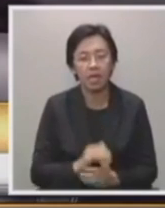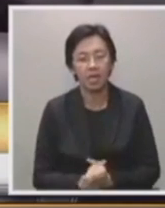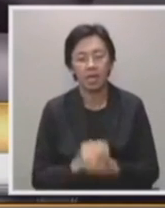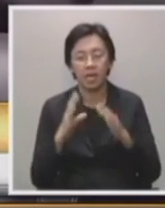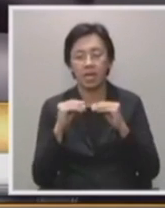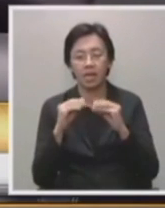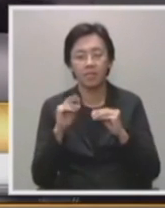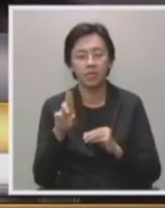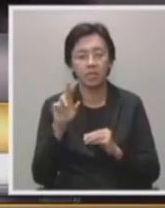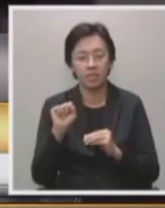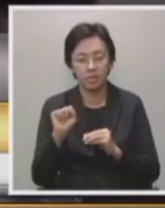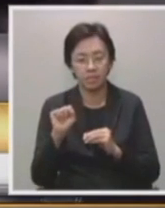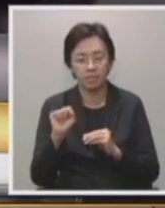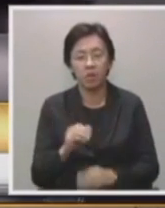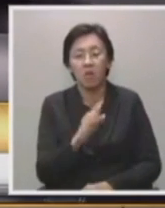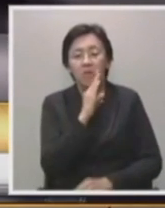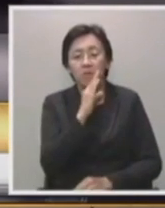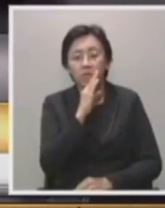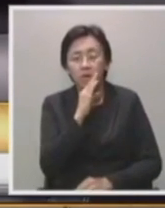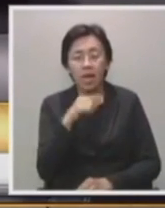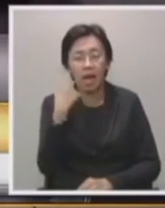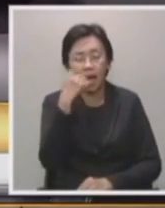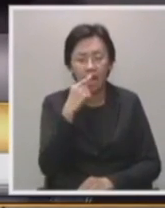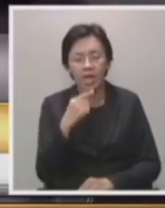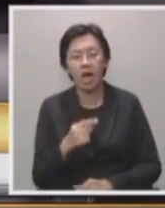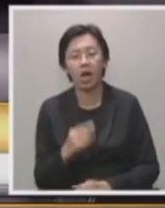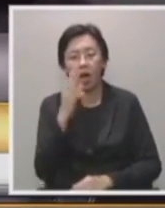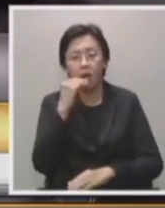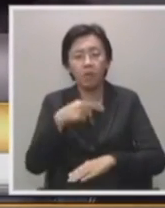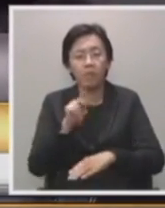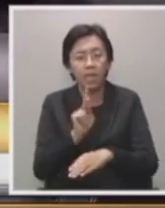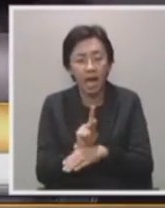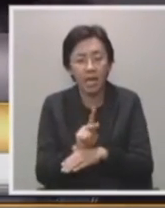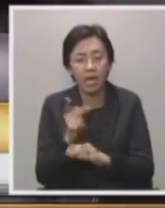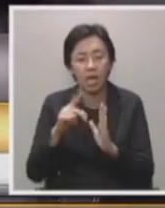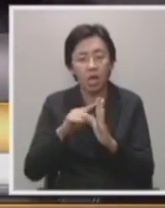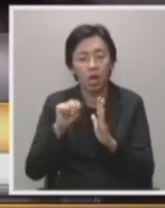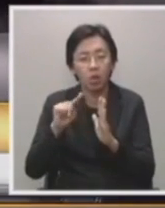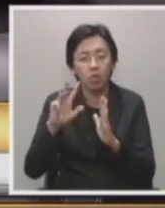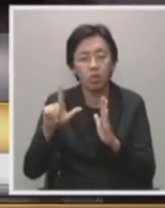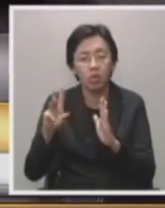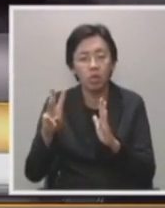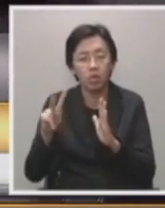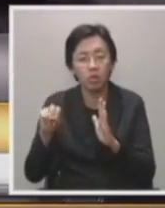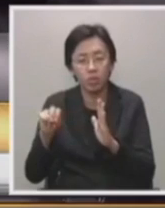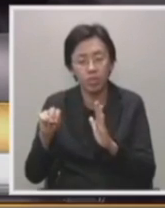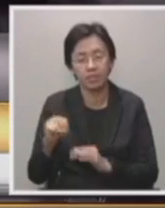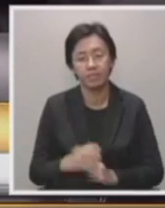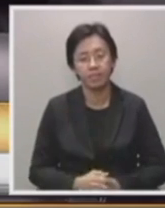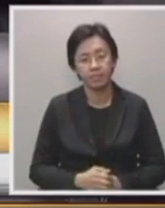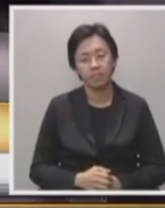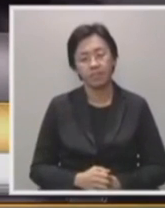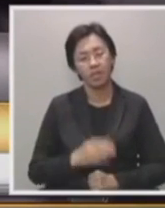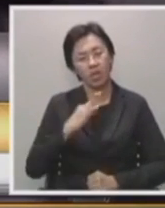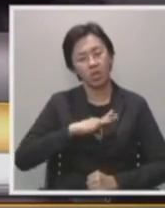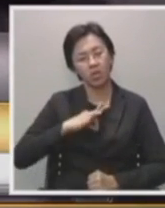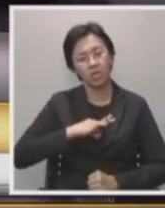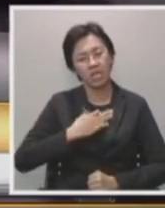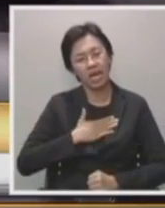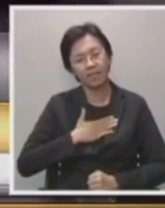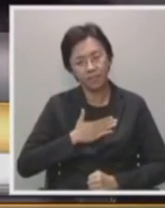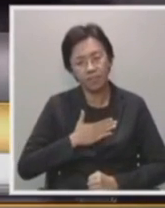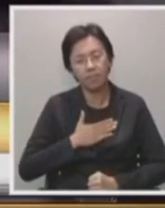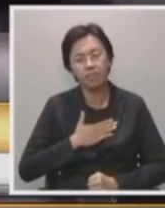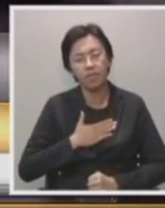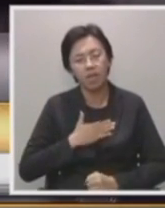ประชุมรัฐสภาหากผู้ใดมีการเรียกท่านประธานสภาว่าคุณชวนหลีกภัยมันก็สาม